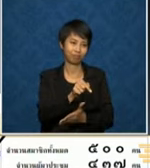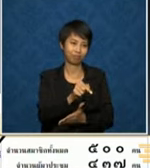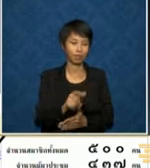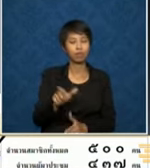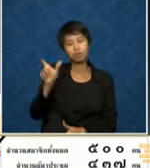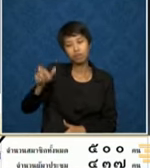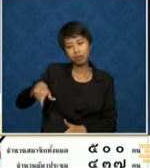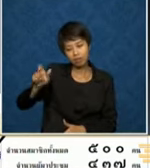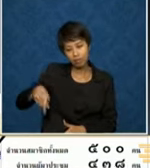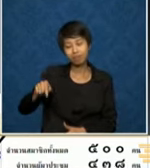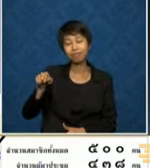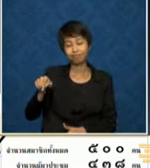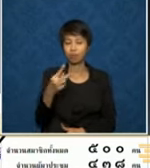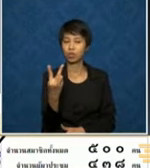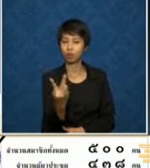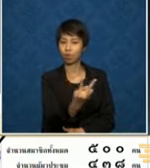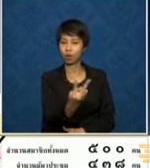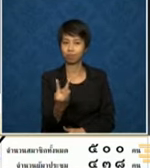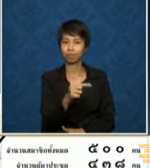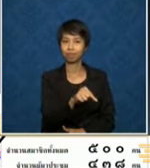เศสยี่ห้อ Airbus ครับ